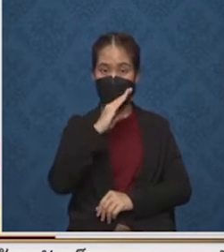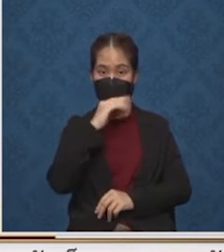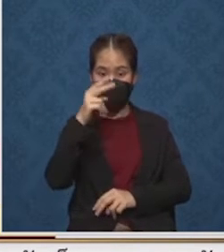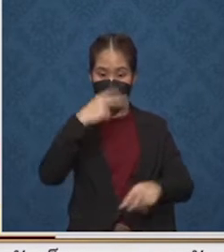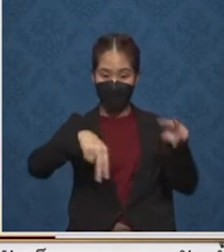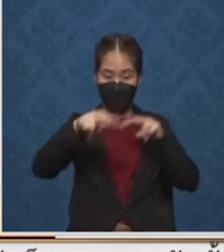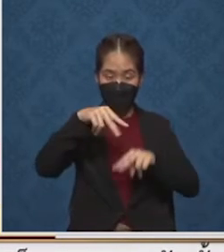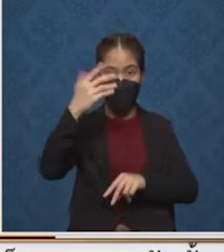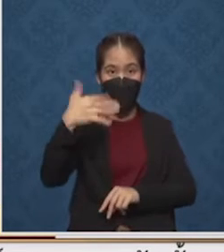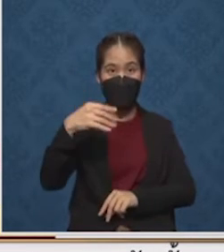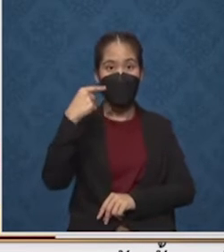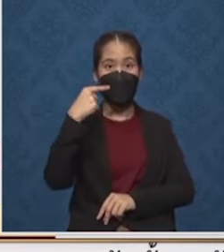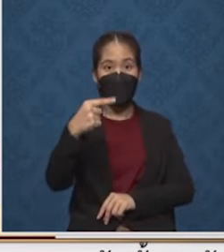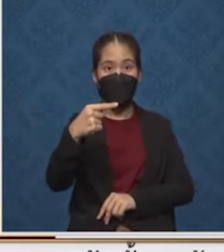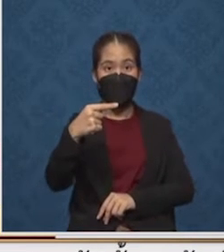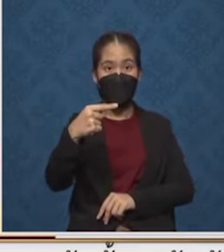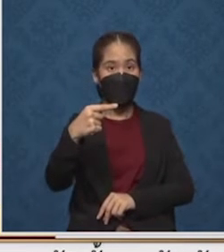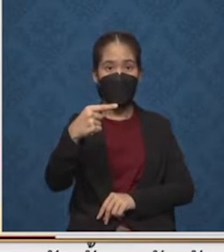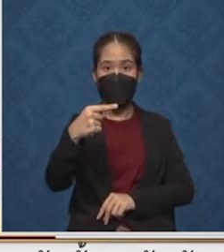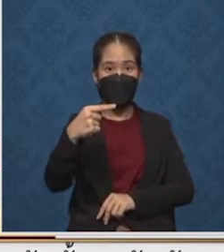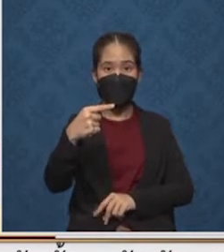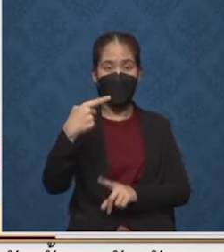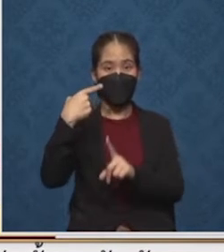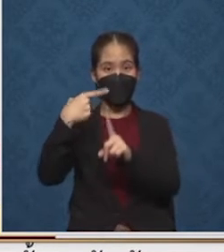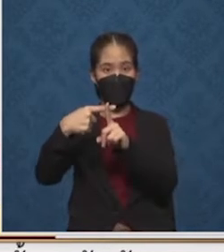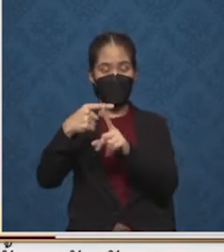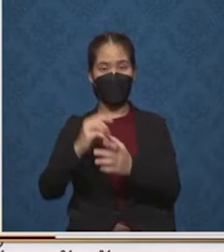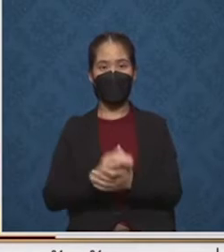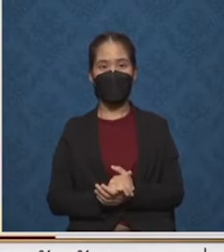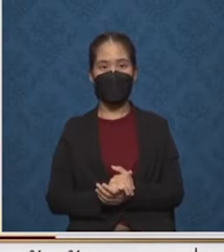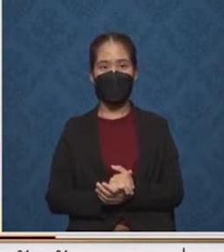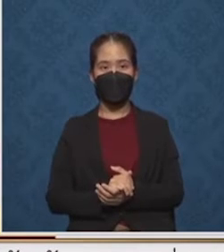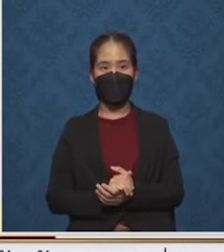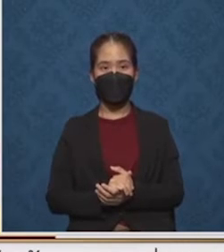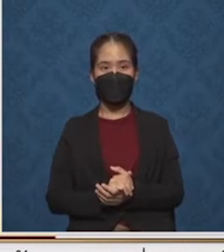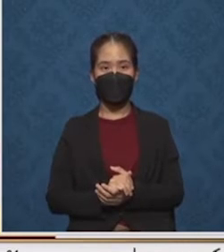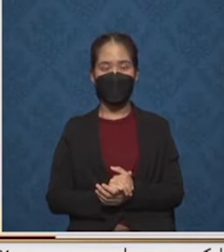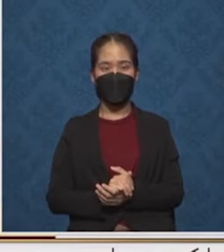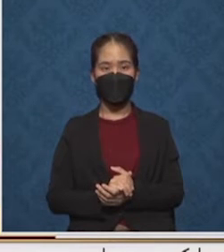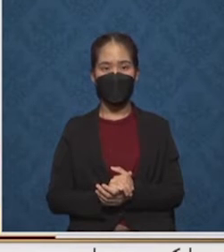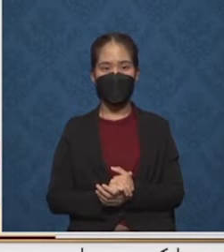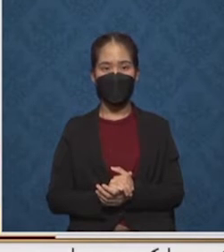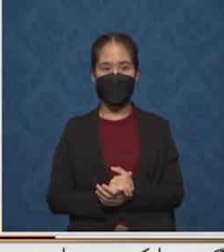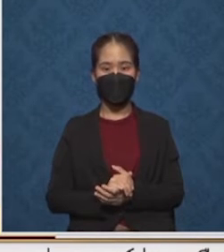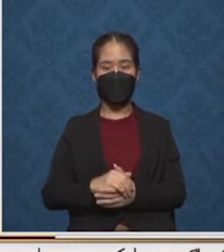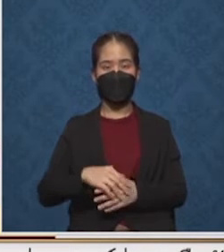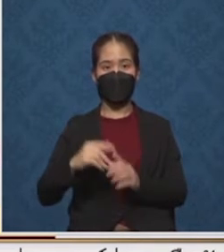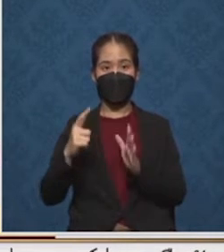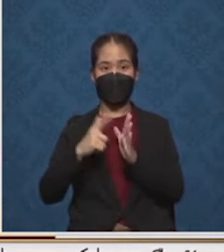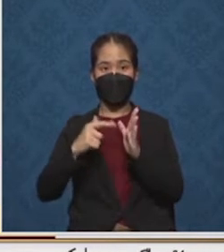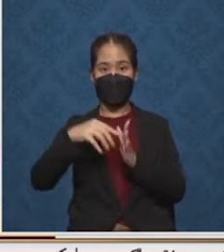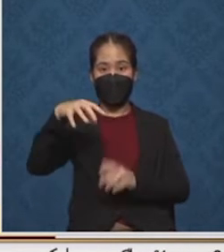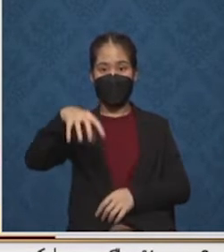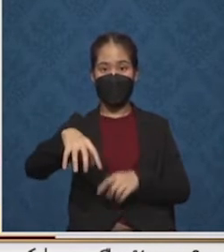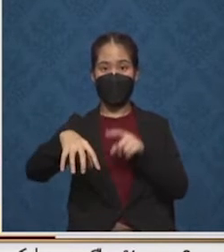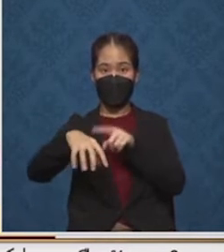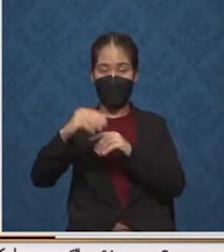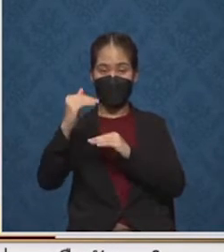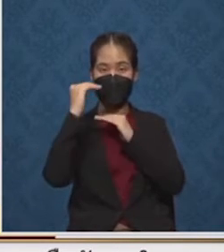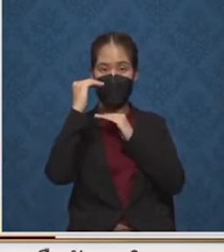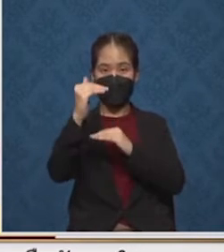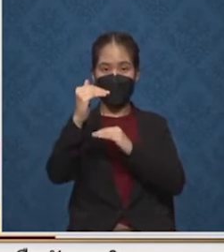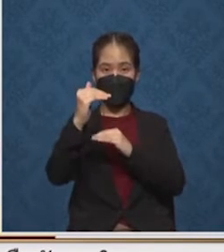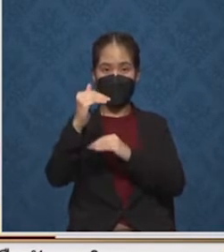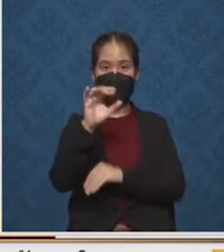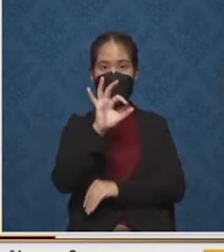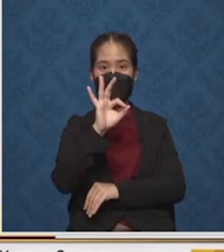เป็นรถแต่เป็นบวกส้นอยู่เต็มองค์การเภสัชร่วมกับอยไปกำหนดเอาที่